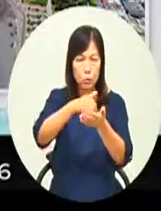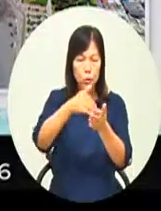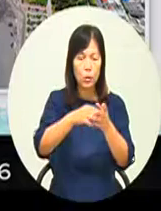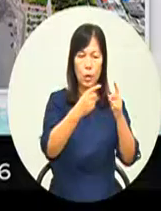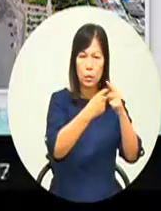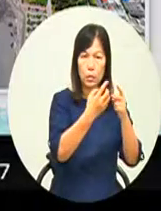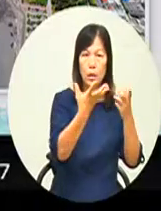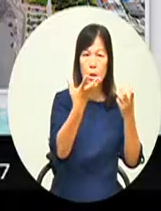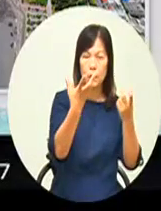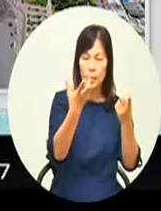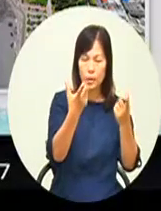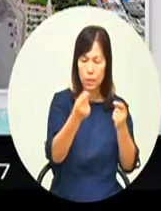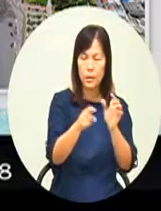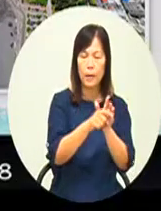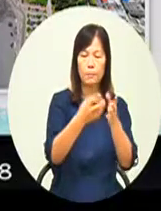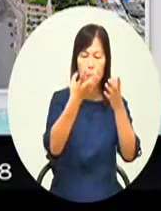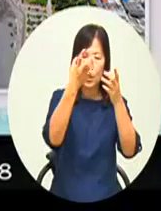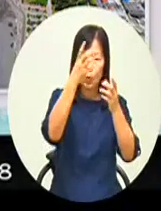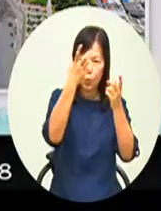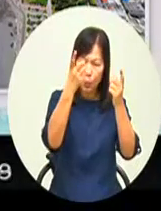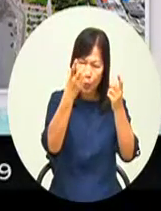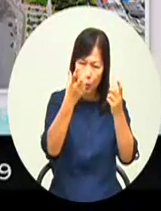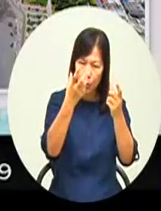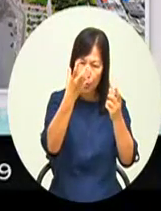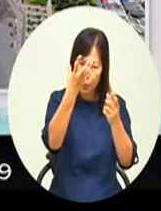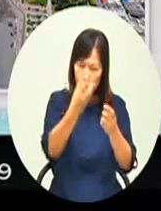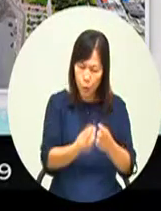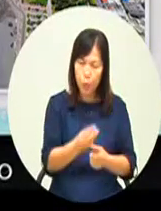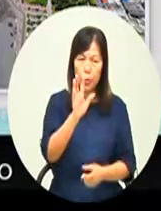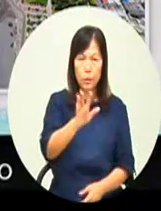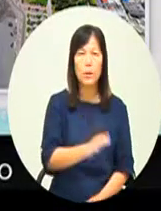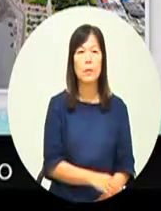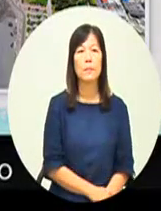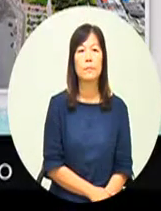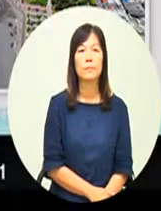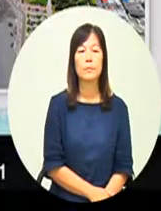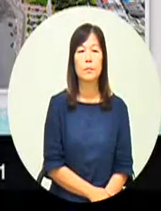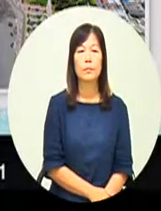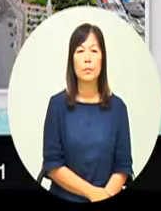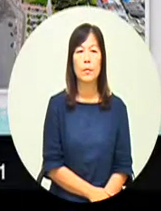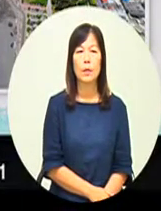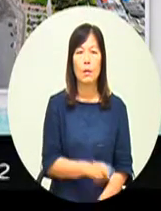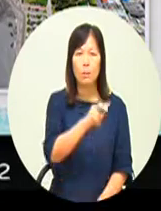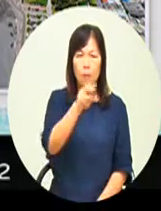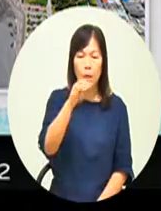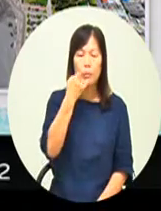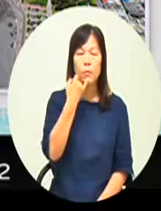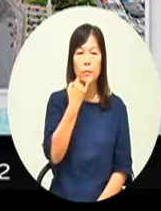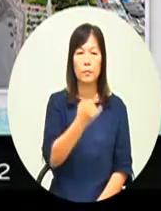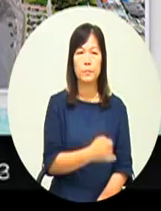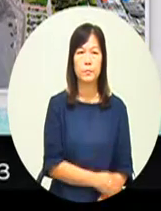也逐次的在下降当中，可以看一下。